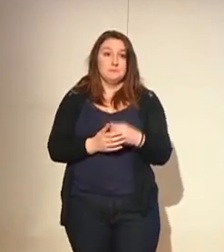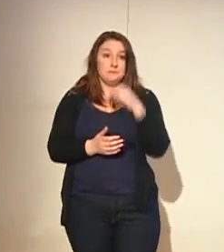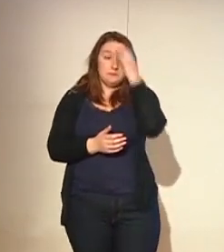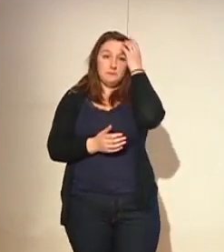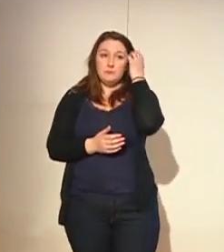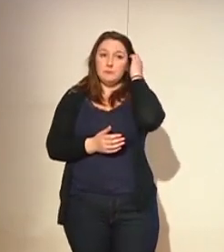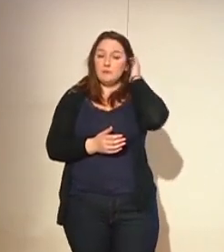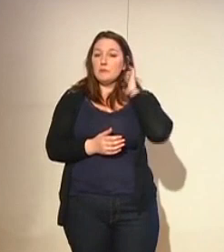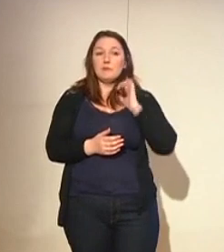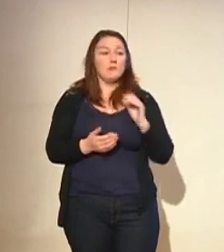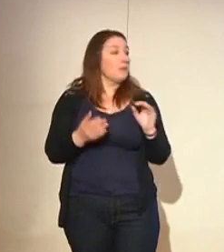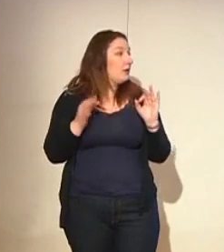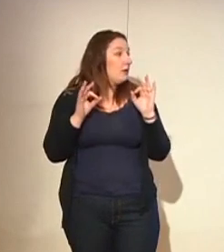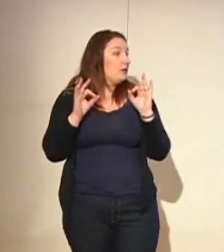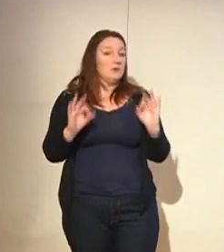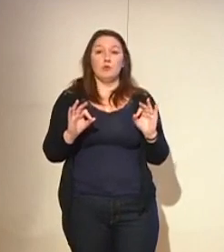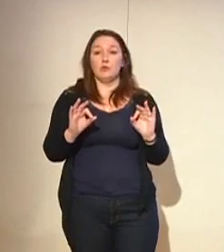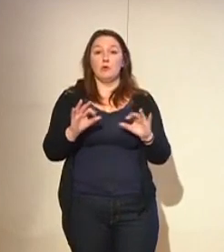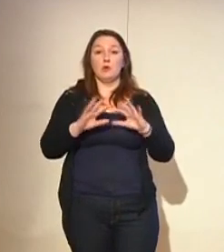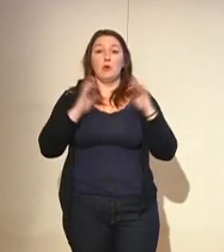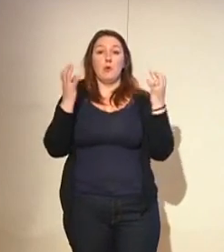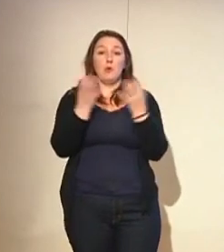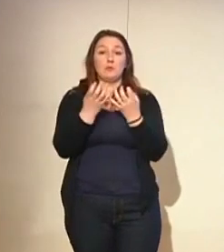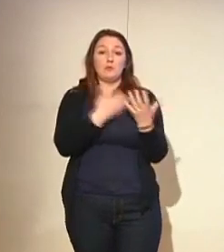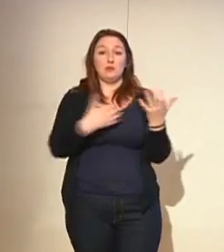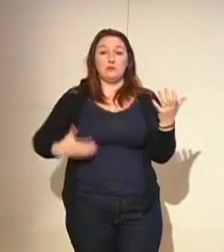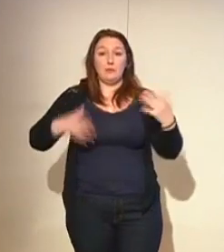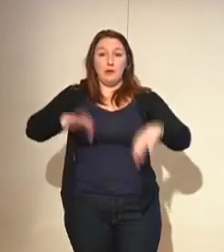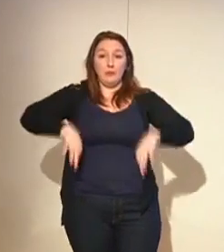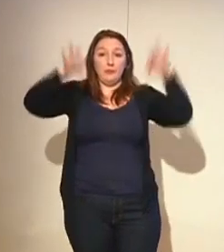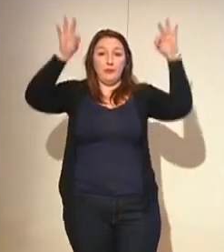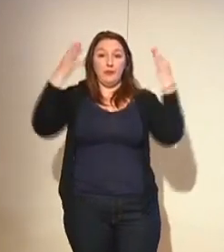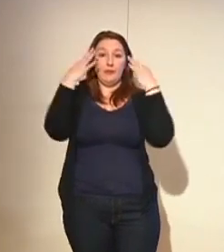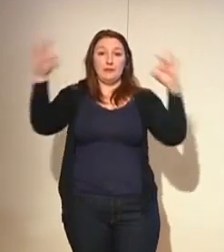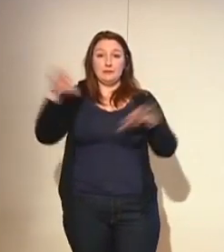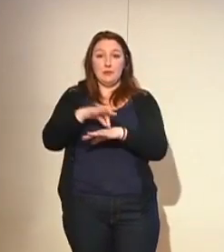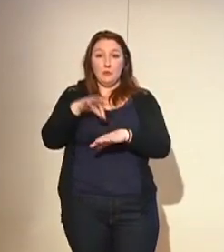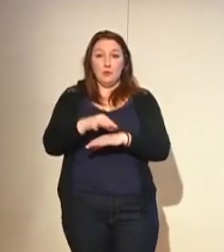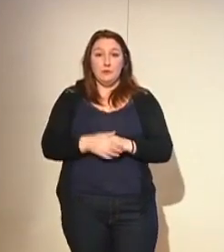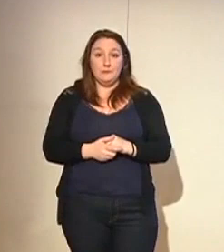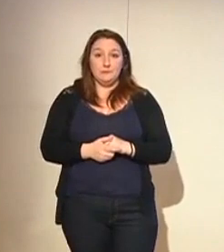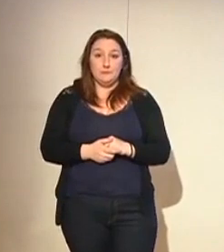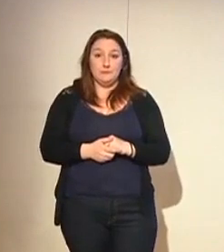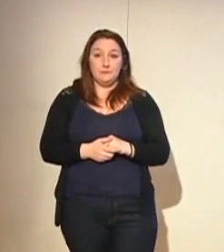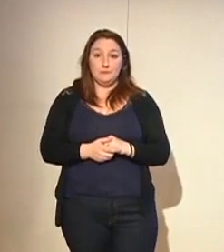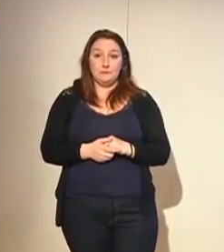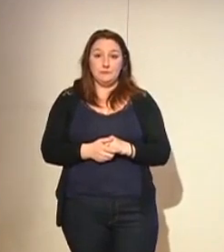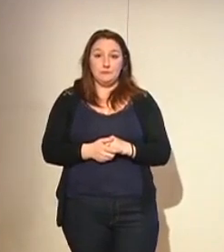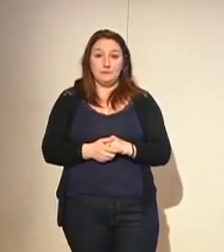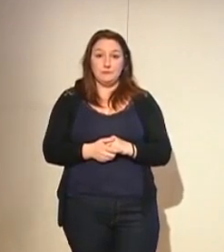oui donc je suspend le conseil municipal pour 10 minutes bon